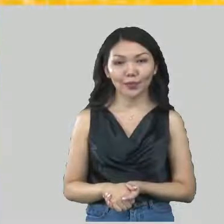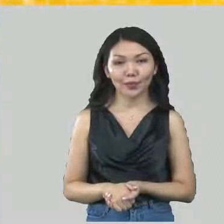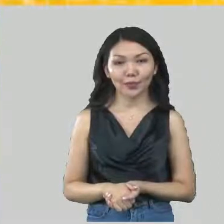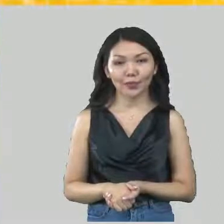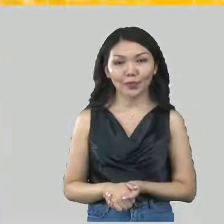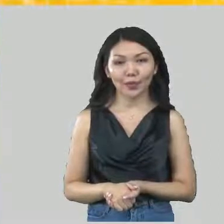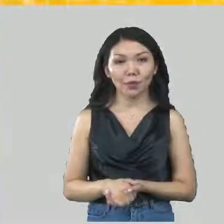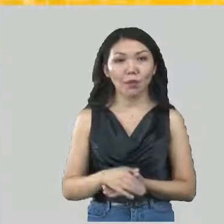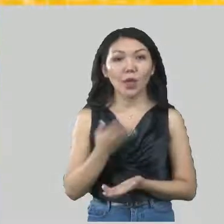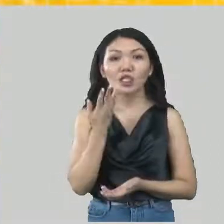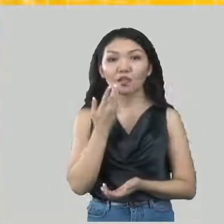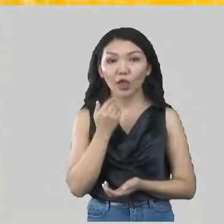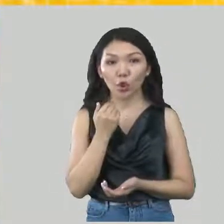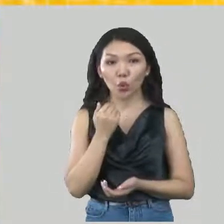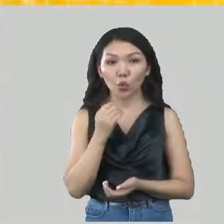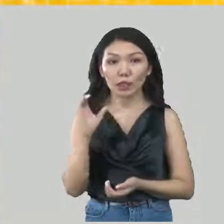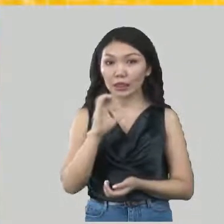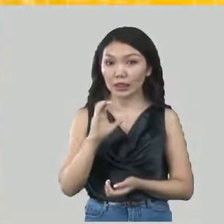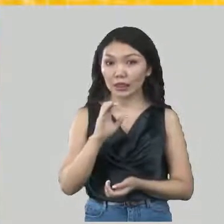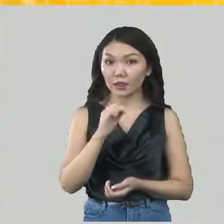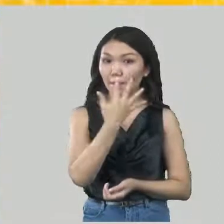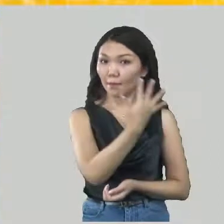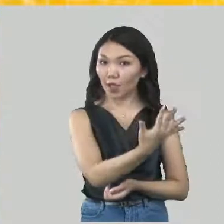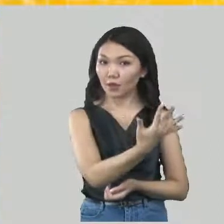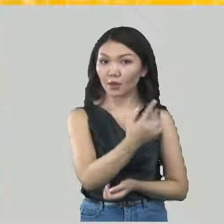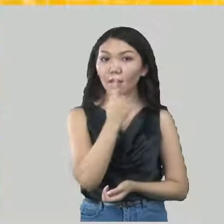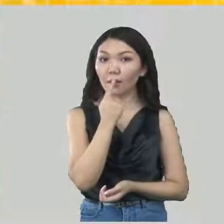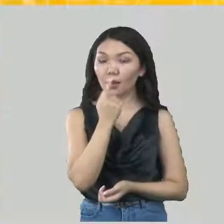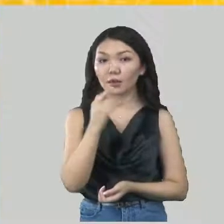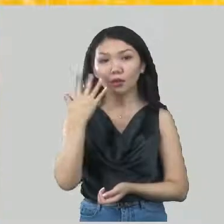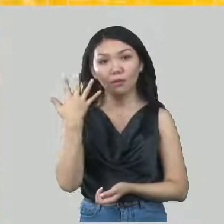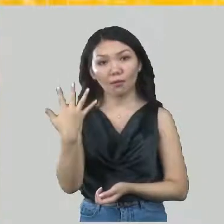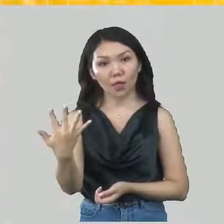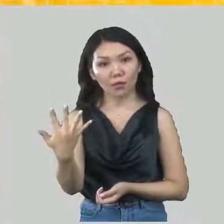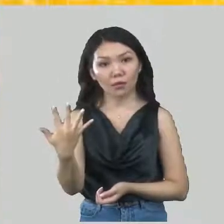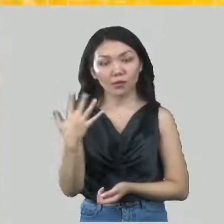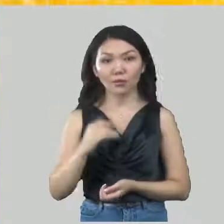По цвету синих 5, красных 5.